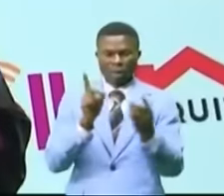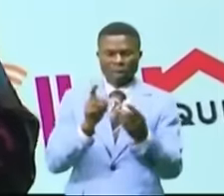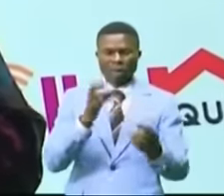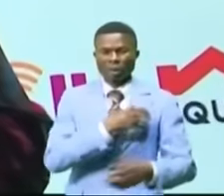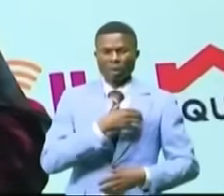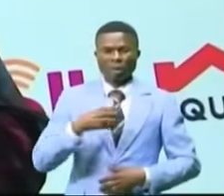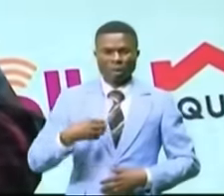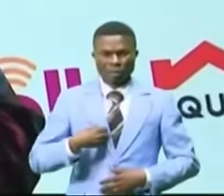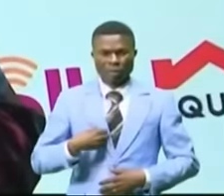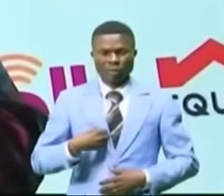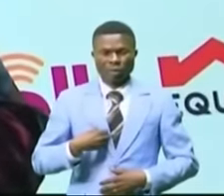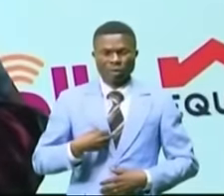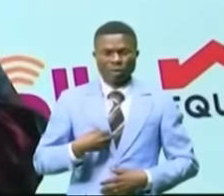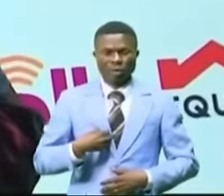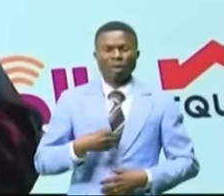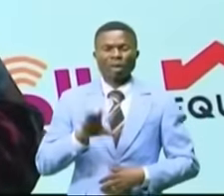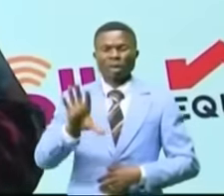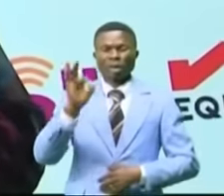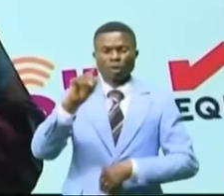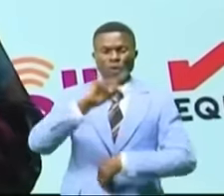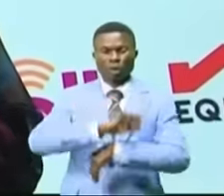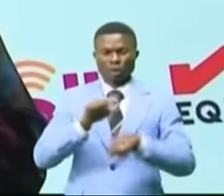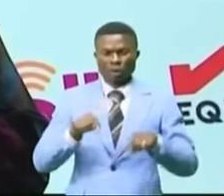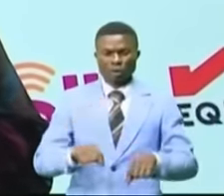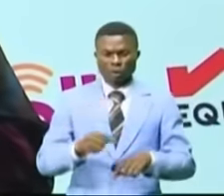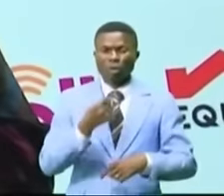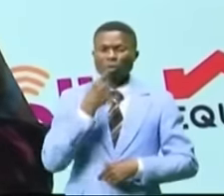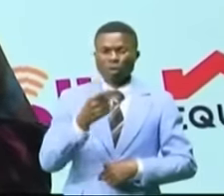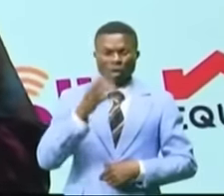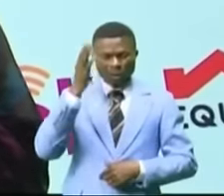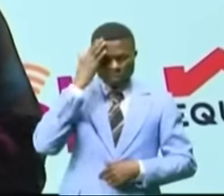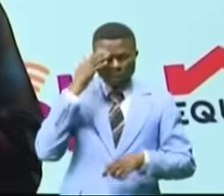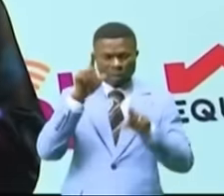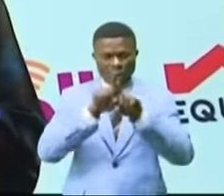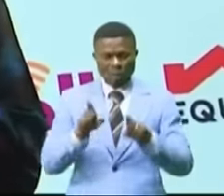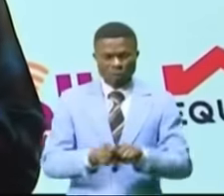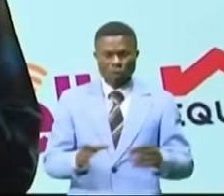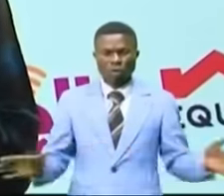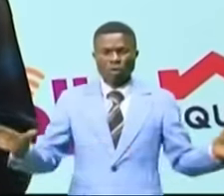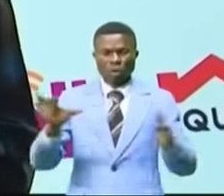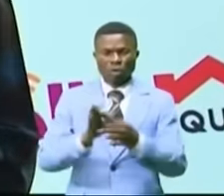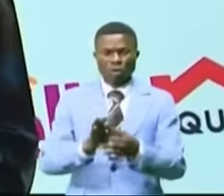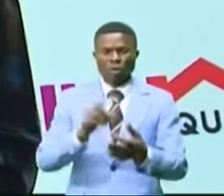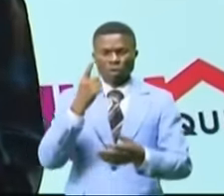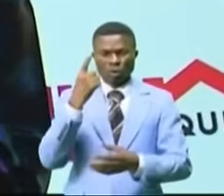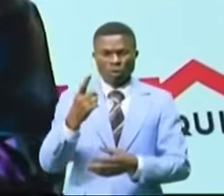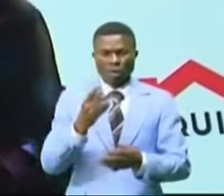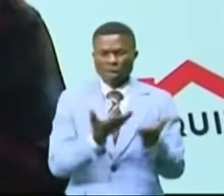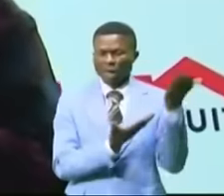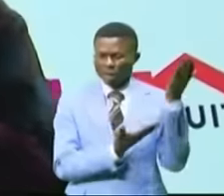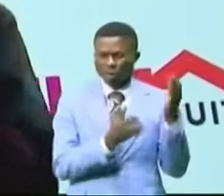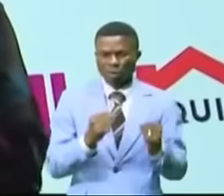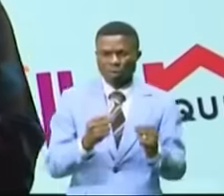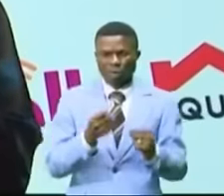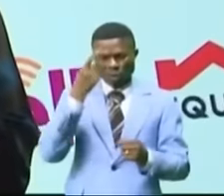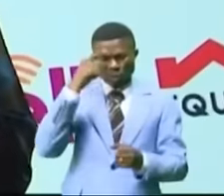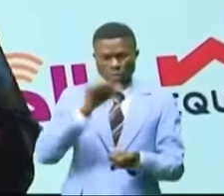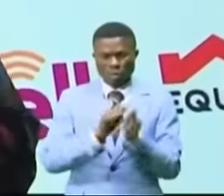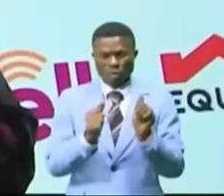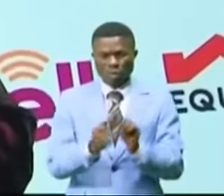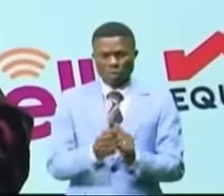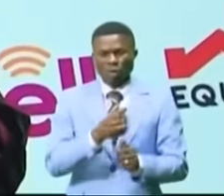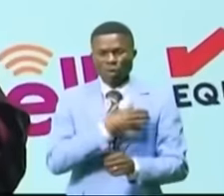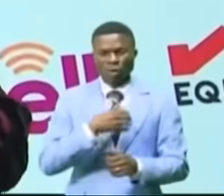femmes, je profite pour dire qu'il faut penser à la solidarité. C'est très important par rapport à nos mères, nos